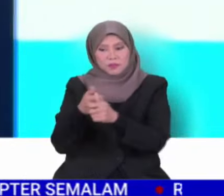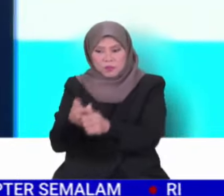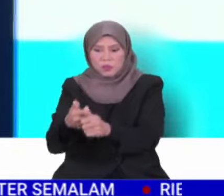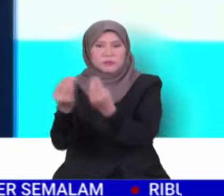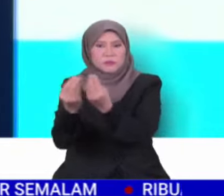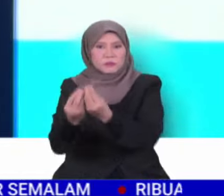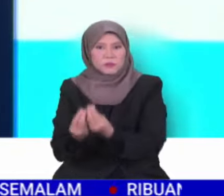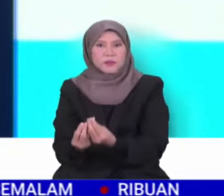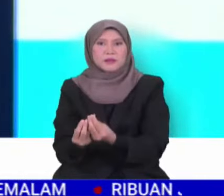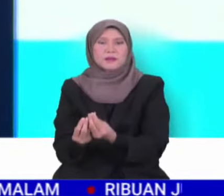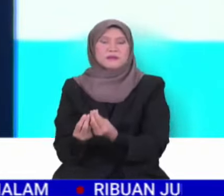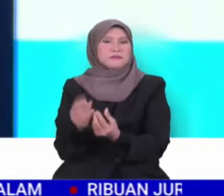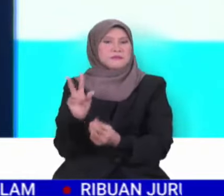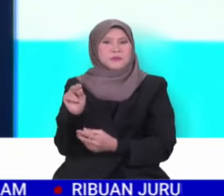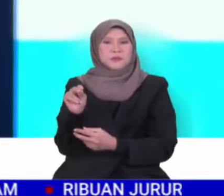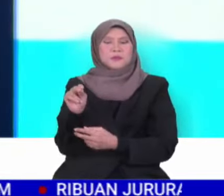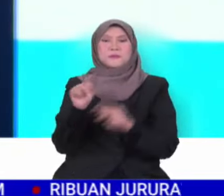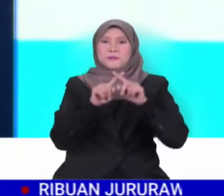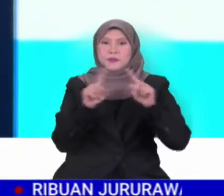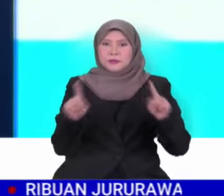angka. Saudara akan